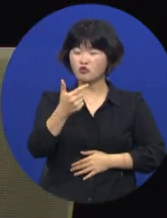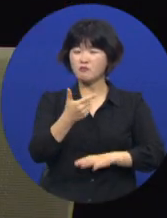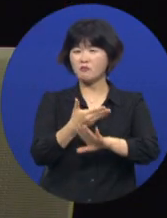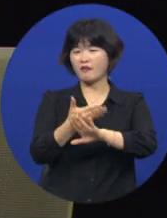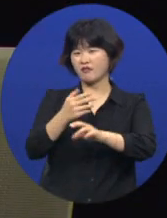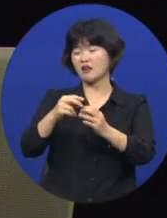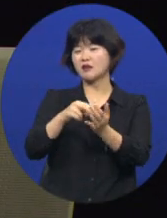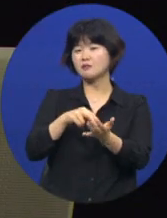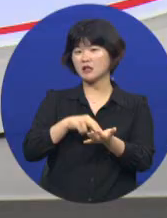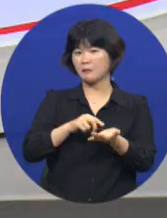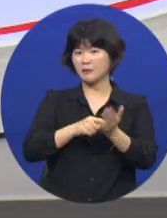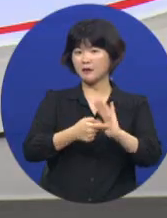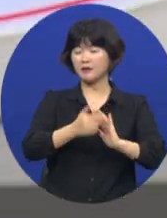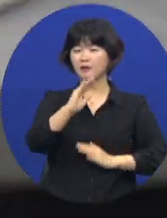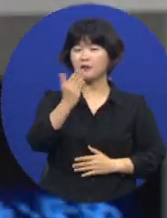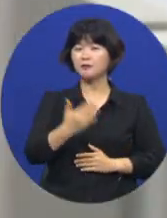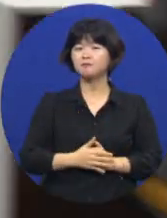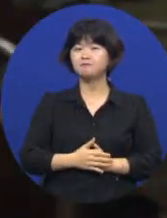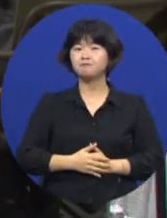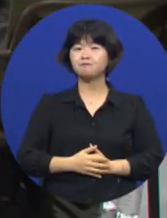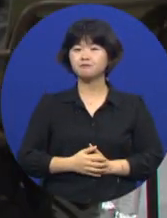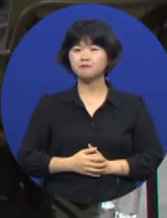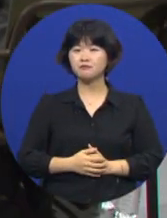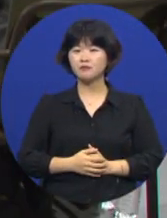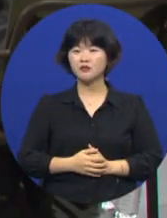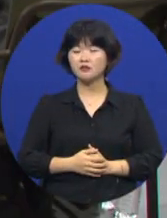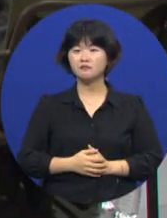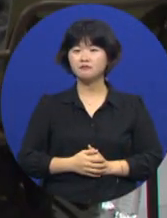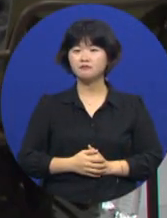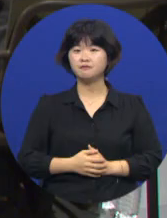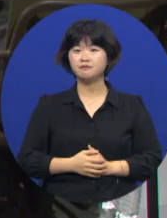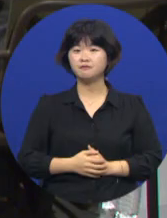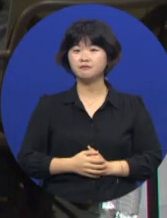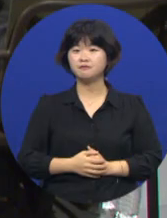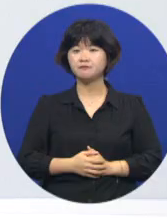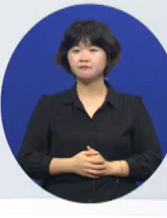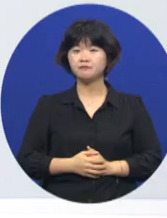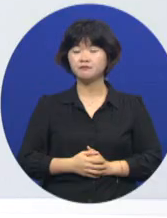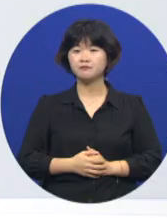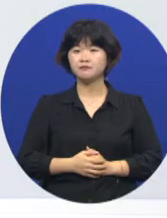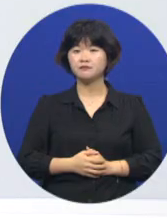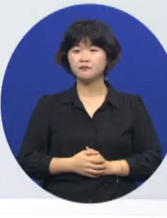반대 입장을 밝혔습니다. MBC 뉴스 송원일입니다.